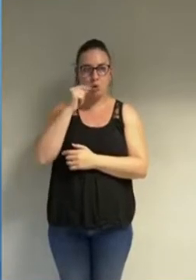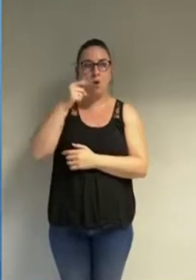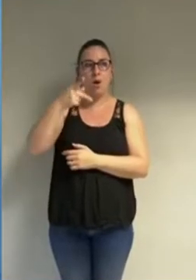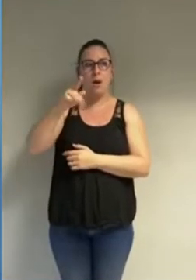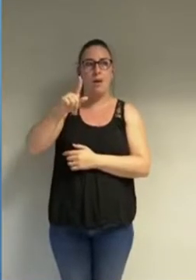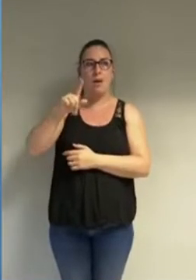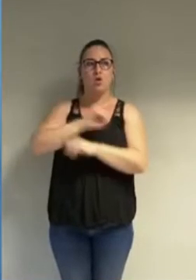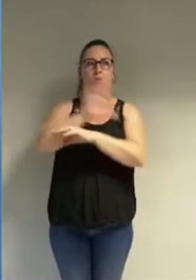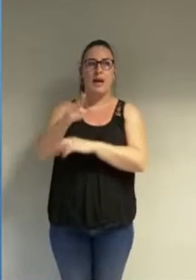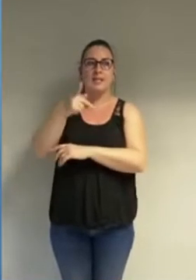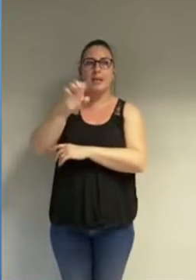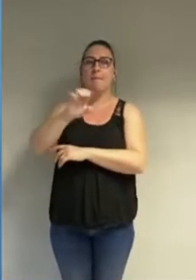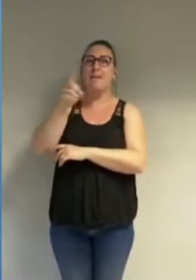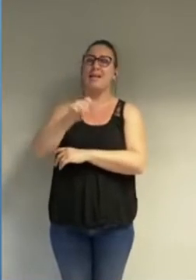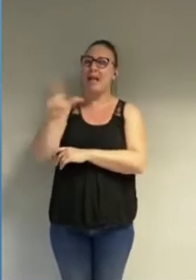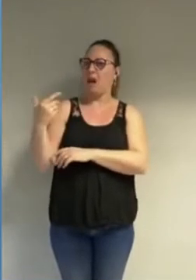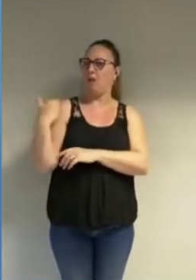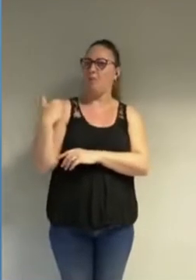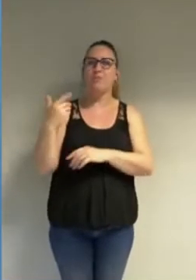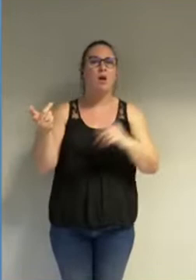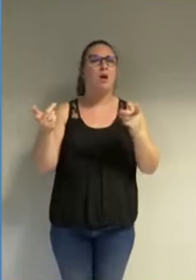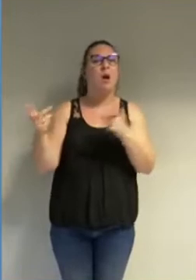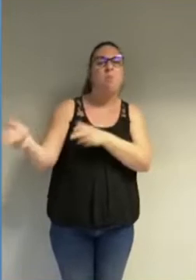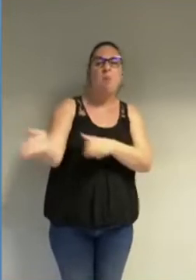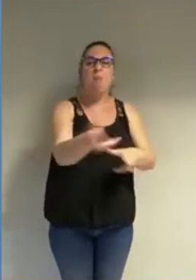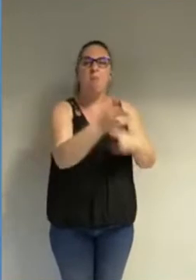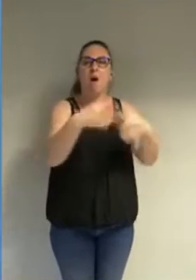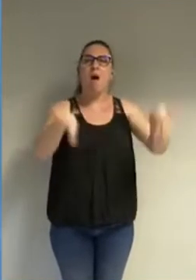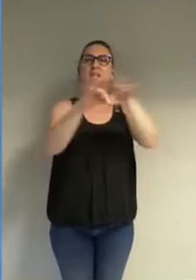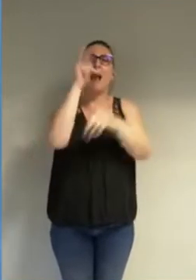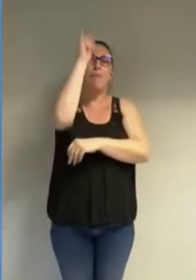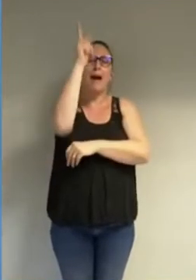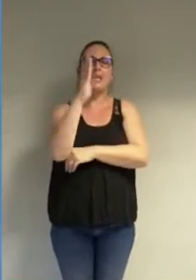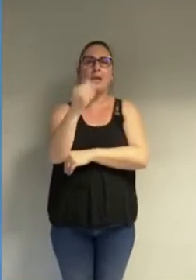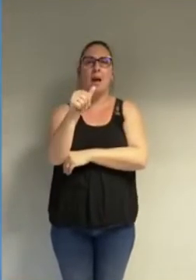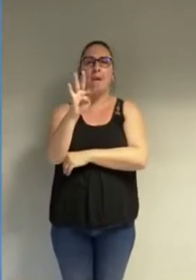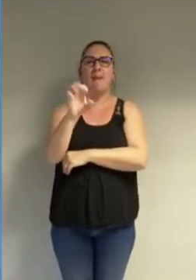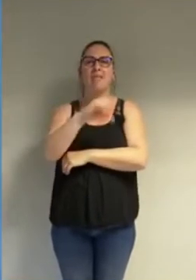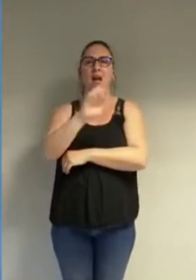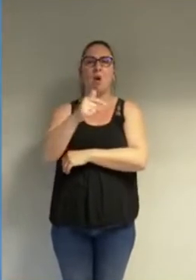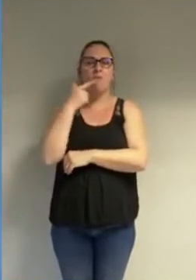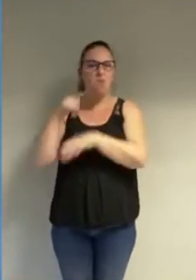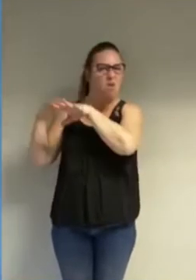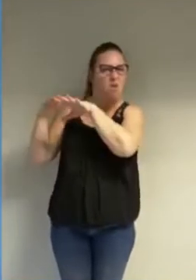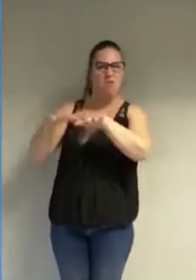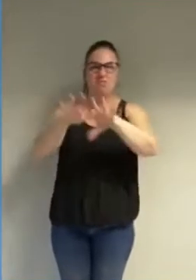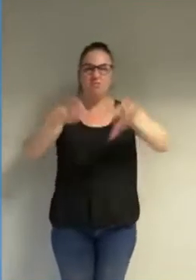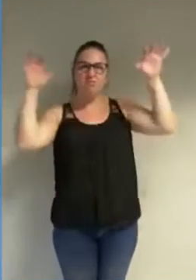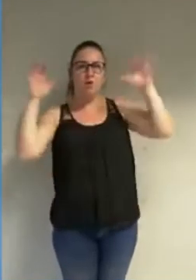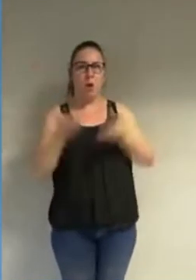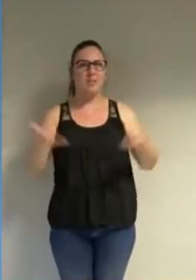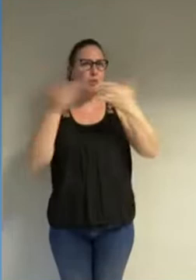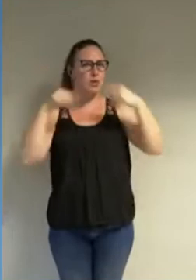Sports, quelques semaines après les attentats du Bataclan, un meeting contre l'état d'urgence, avec un cynisme